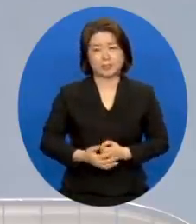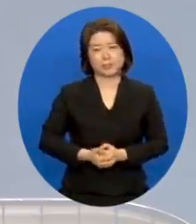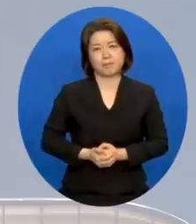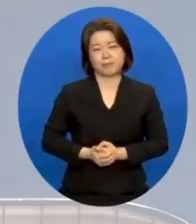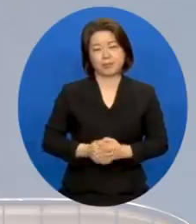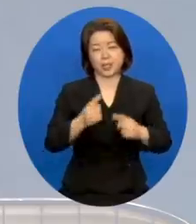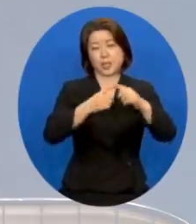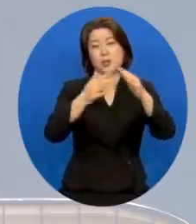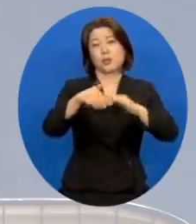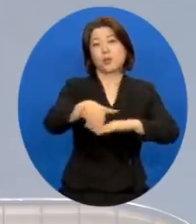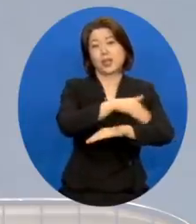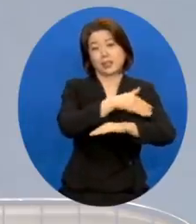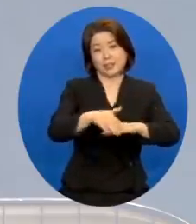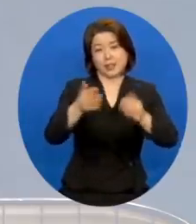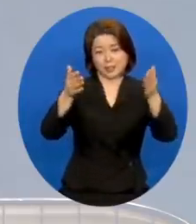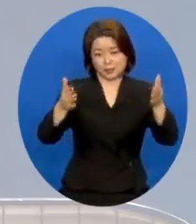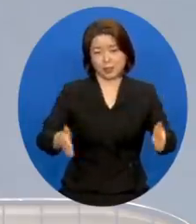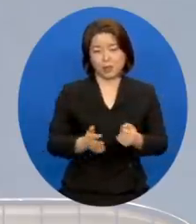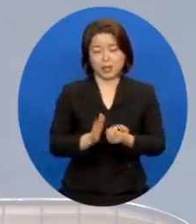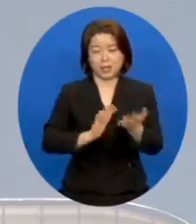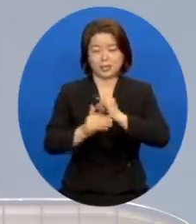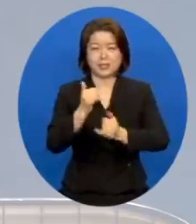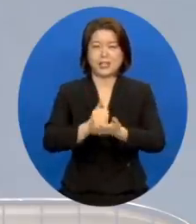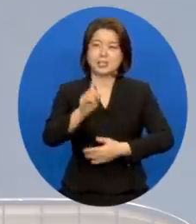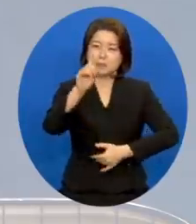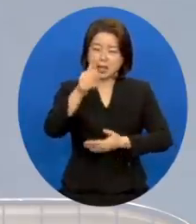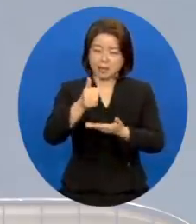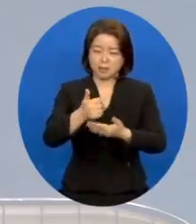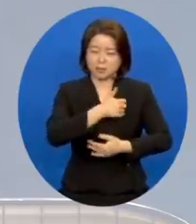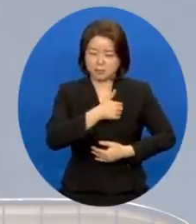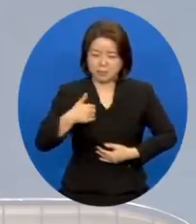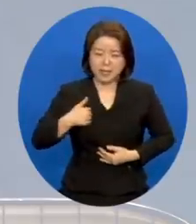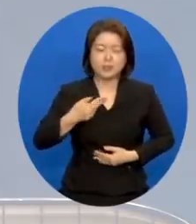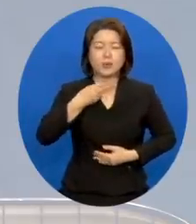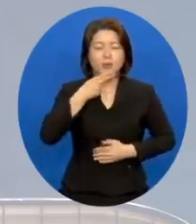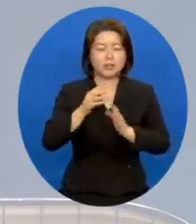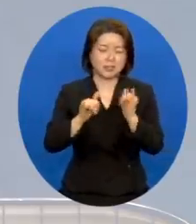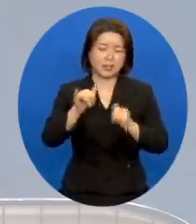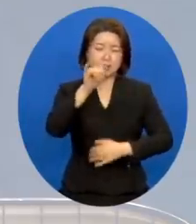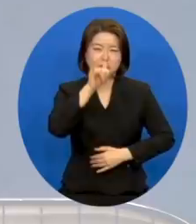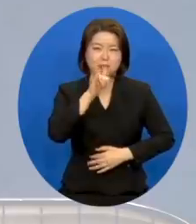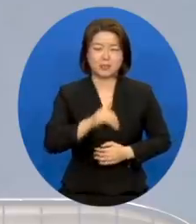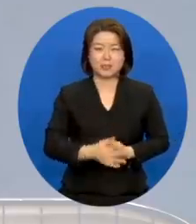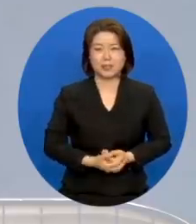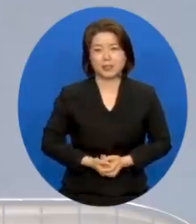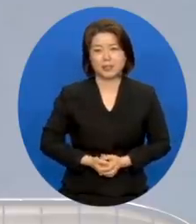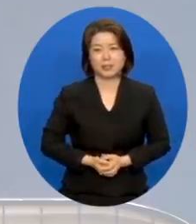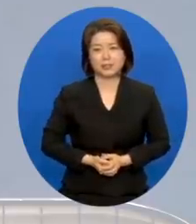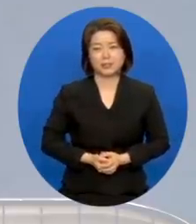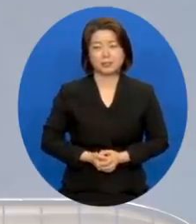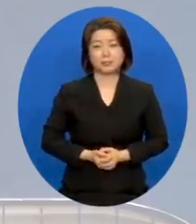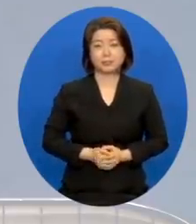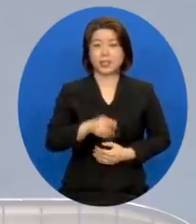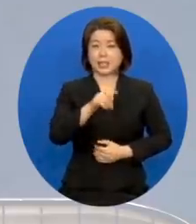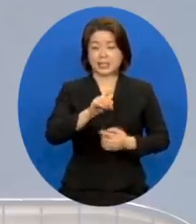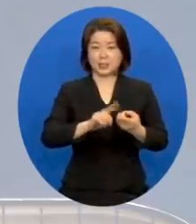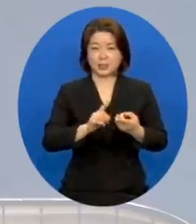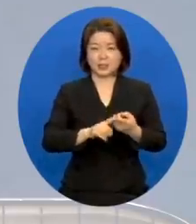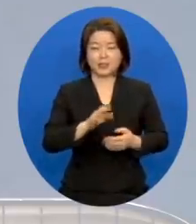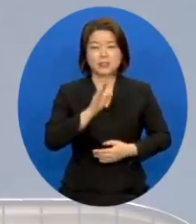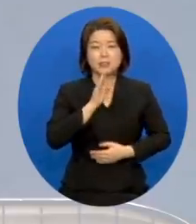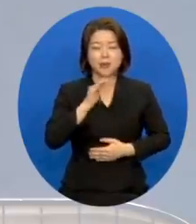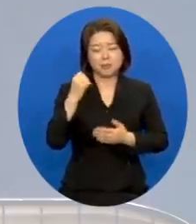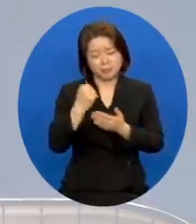교회 다니면서도 예수님 한 분으로 만족이 안 되는 분이 있어요 그점이 점을